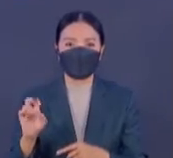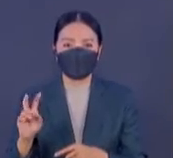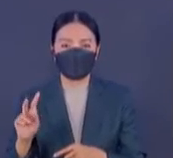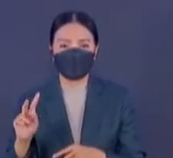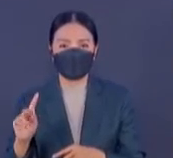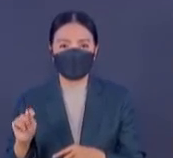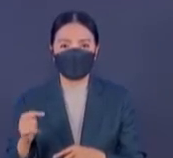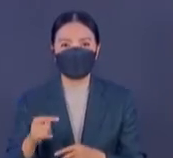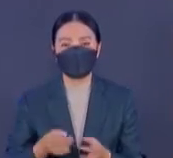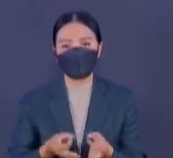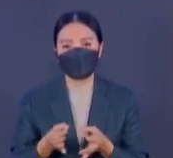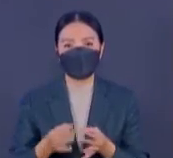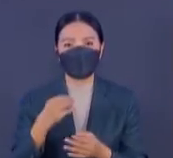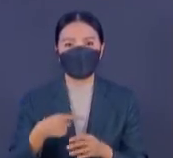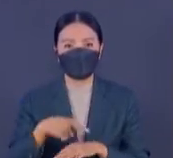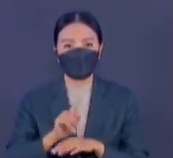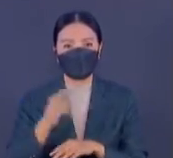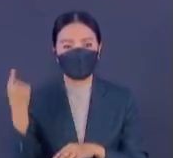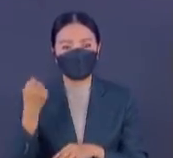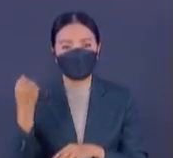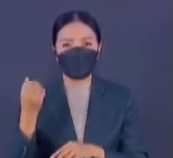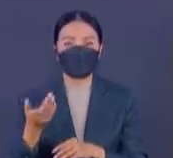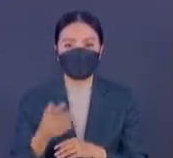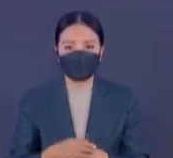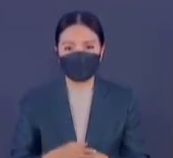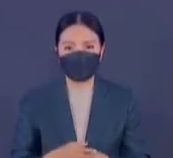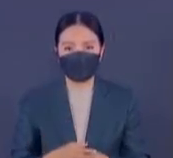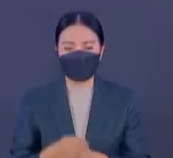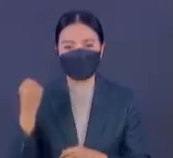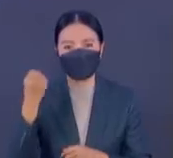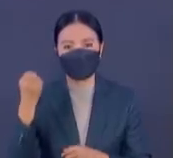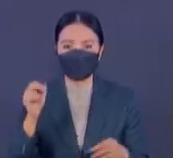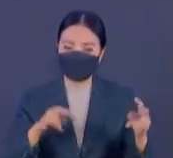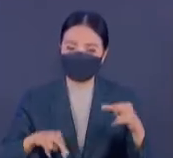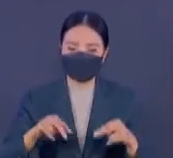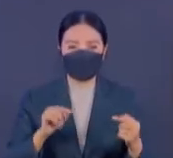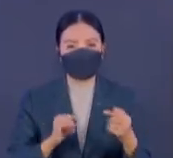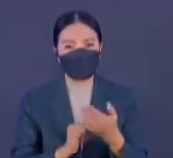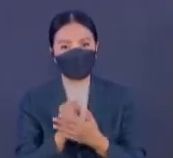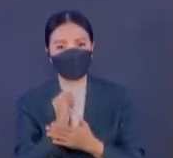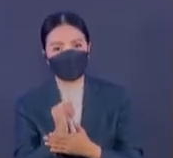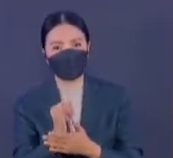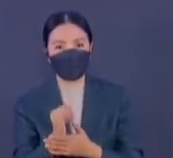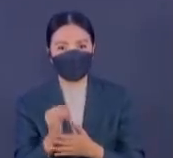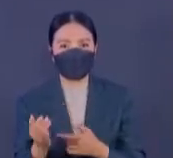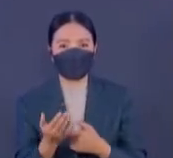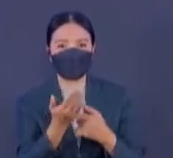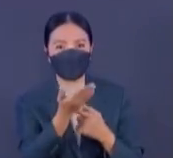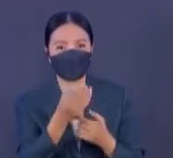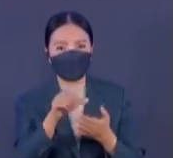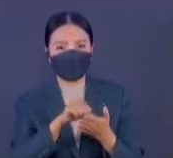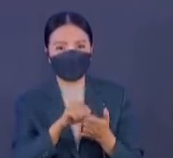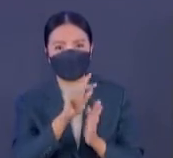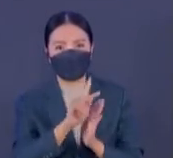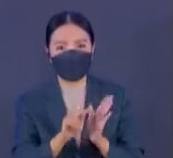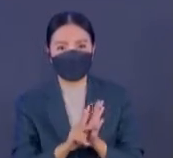ธานสภาผู้แทนราษฎรในแพทย์สุกิจระบุนะคะบอกว่าสภาจะตรวจสอบความถูกต้องในการยื่นขอแก้ไขกฎหม